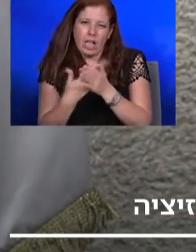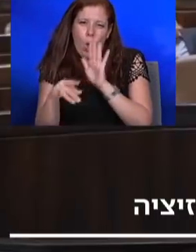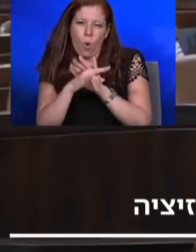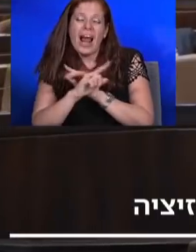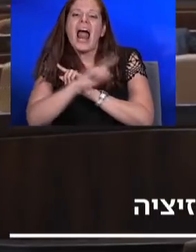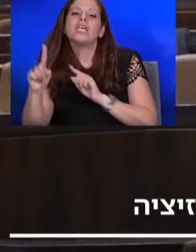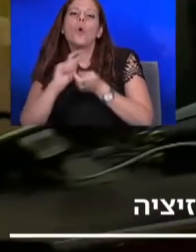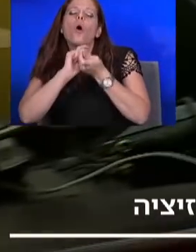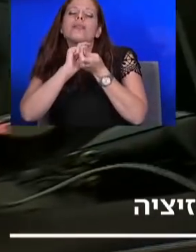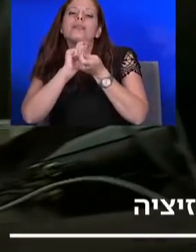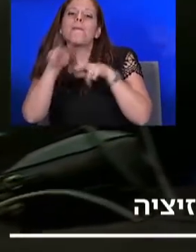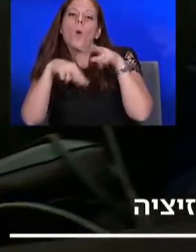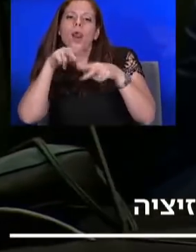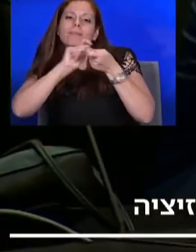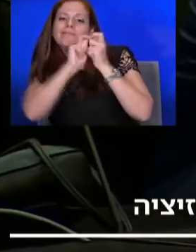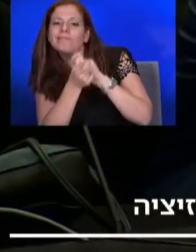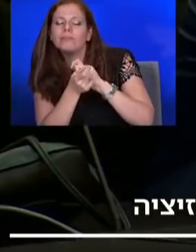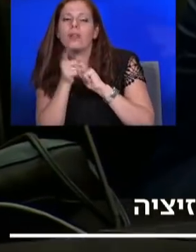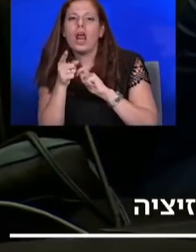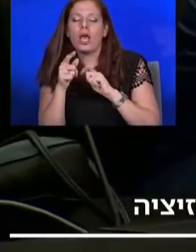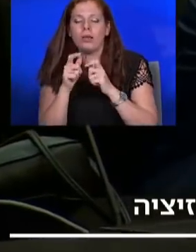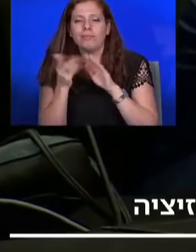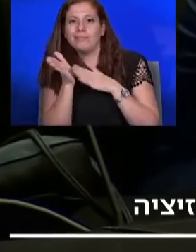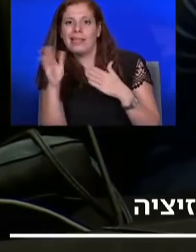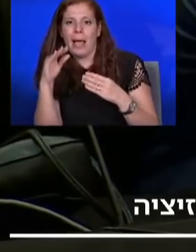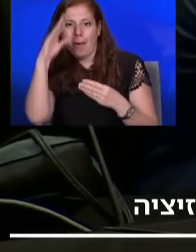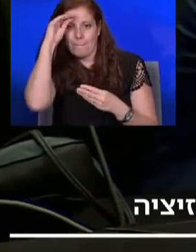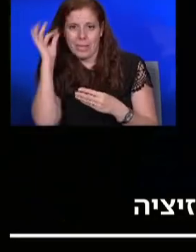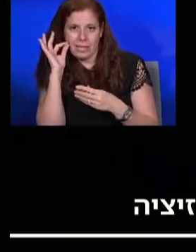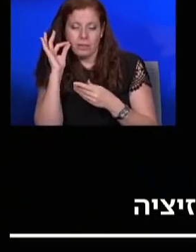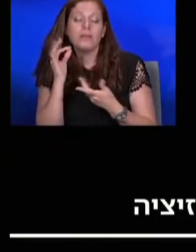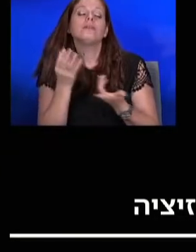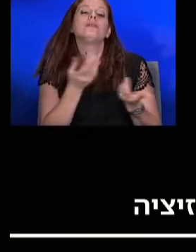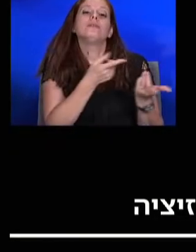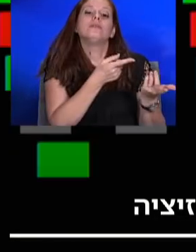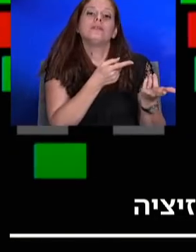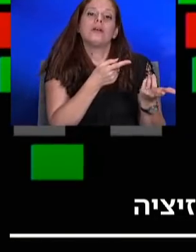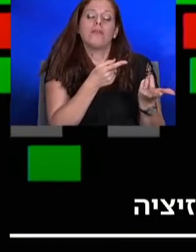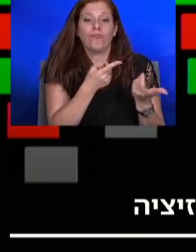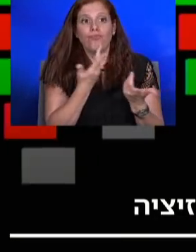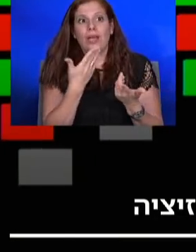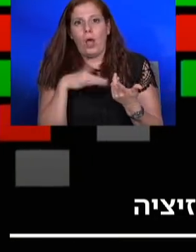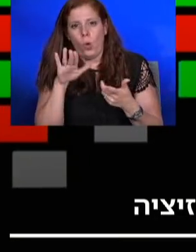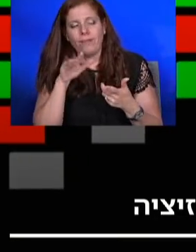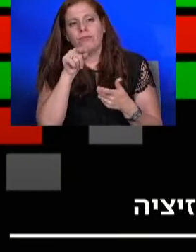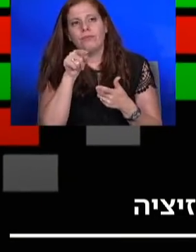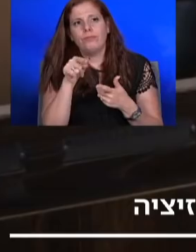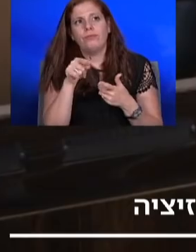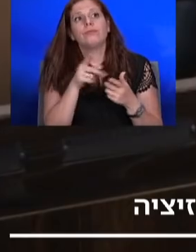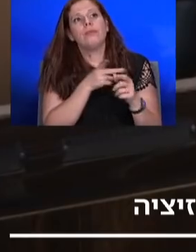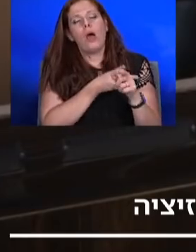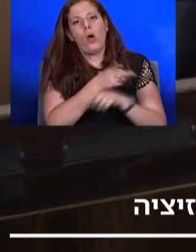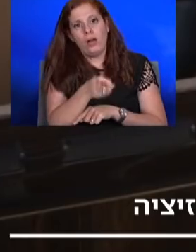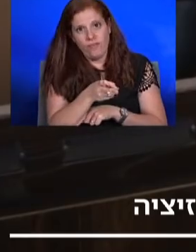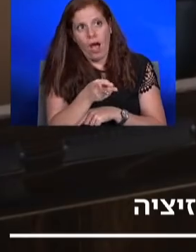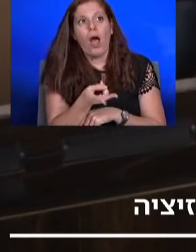נטייה מינית. כן, טיפולי ההמרה. ברוב של 42 תומכים עברה קריאה טרומית הצעת החוק הזאת של יושב ראש מרץ